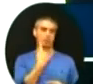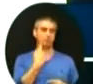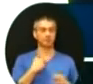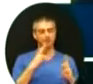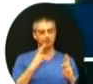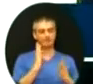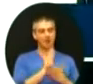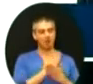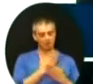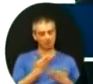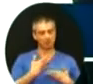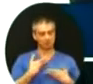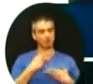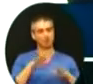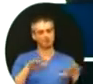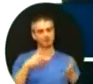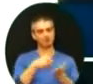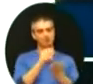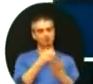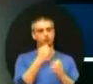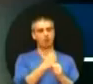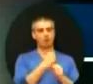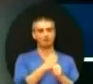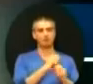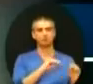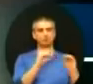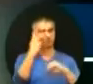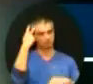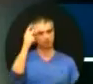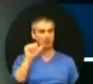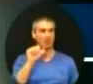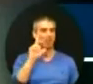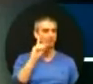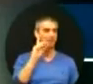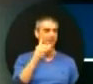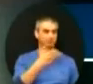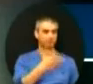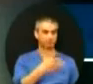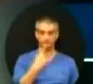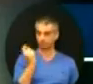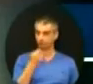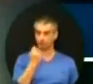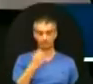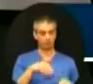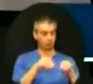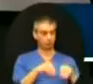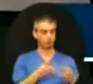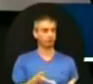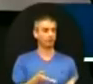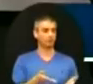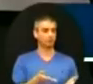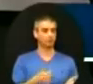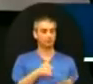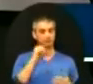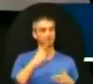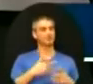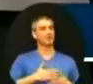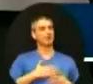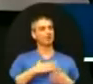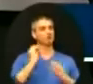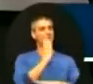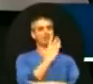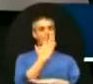מקווה שההחלטה הנכונה תתקבל והשדה הזה ימשיך לעבוד. תודה, פרופסור אלדד. שבת, ט"ו בשבט. ראש השנה